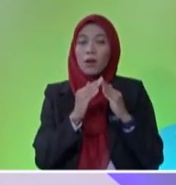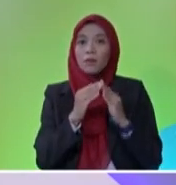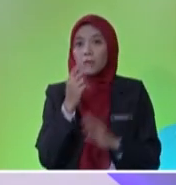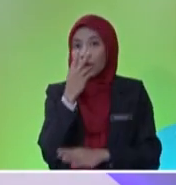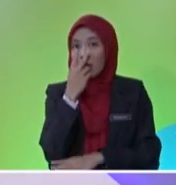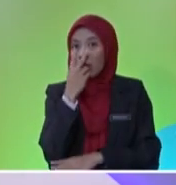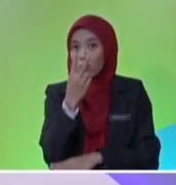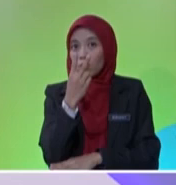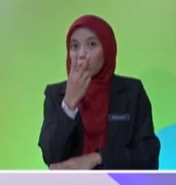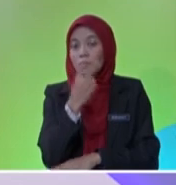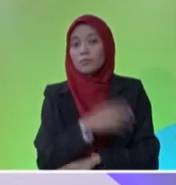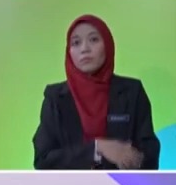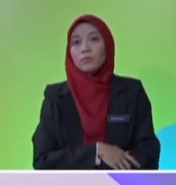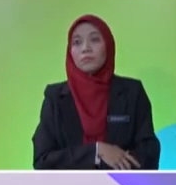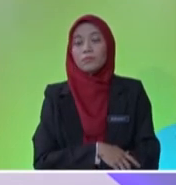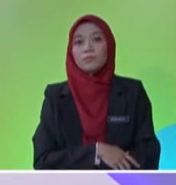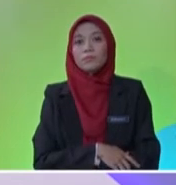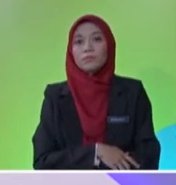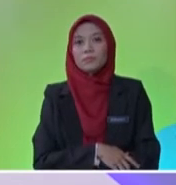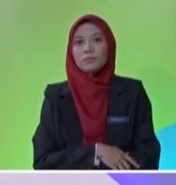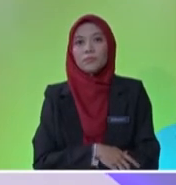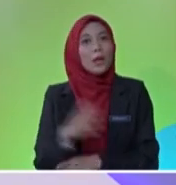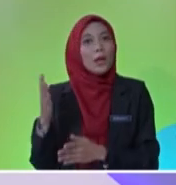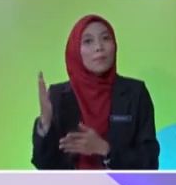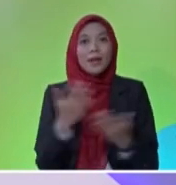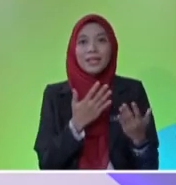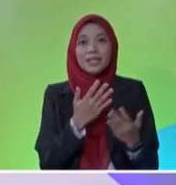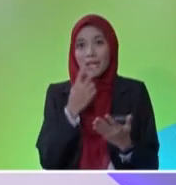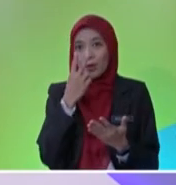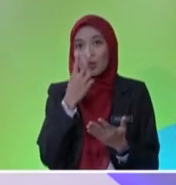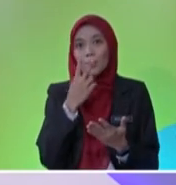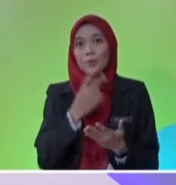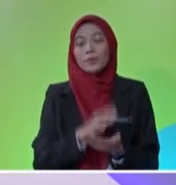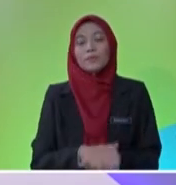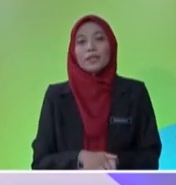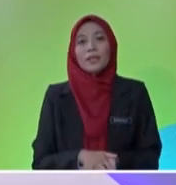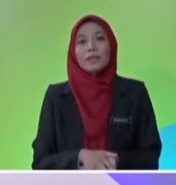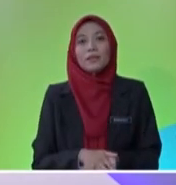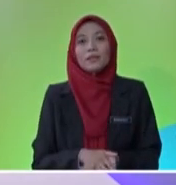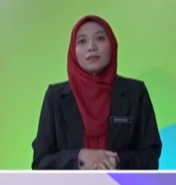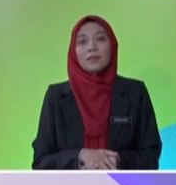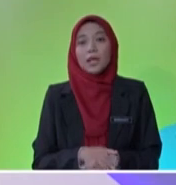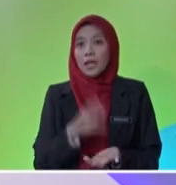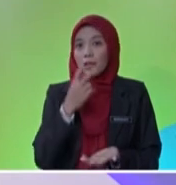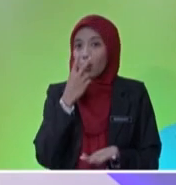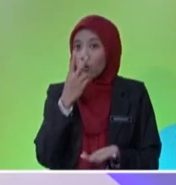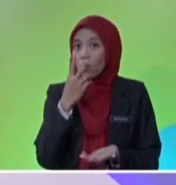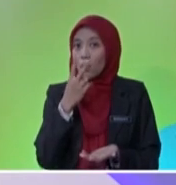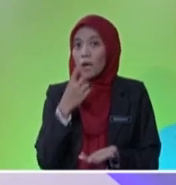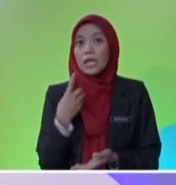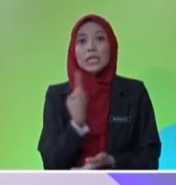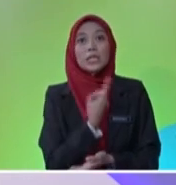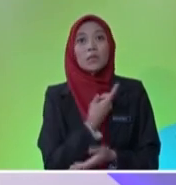lihat Oke message Mari kita terus kalian lihat tadi kita buat